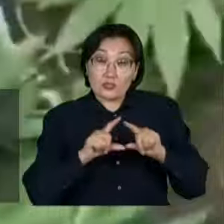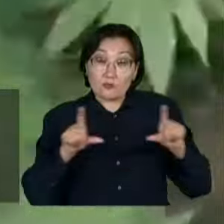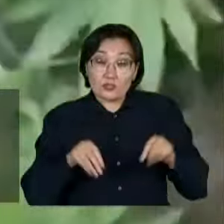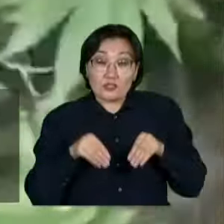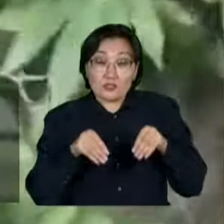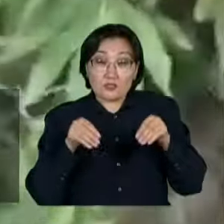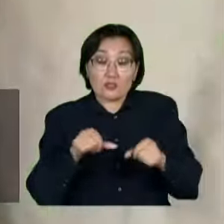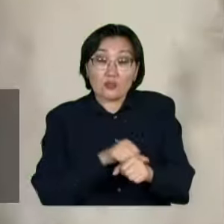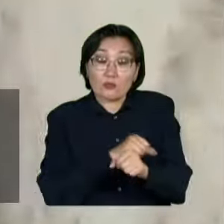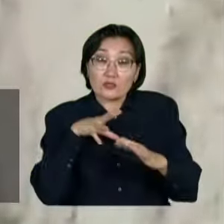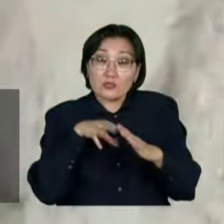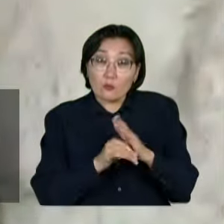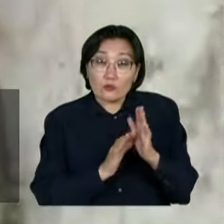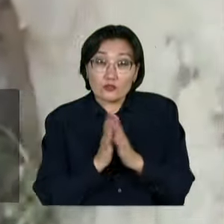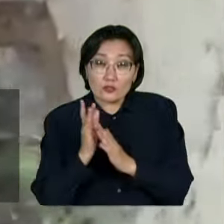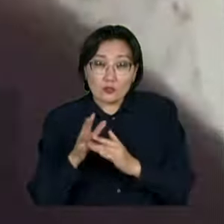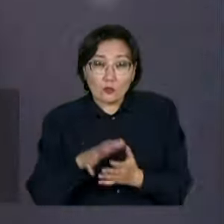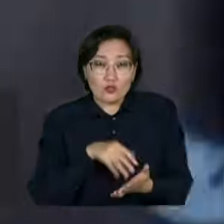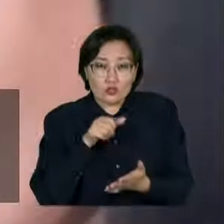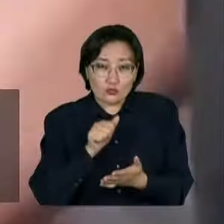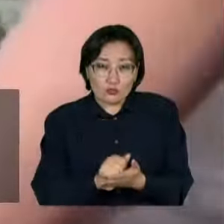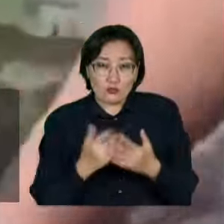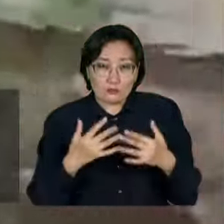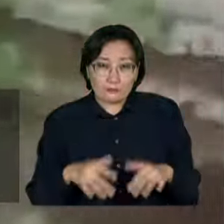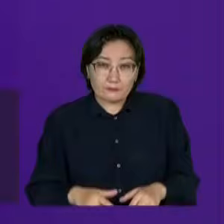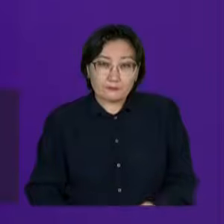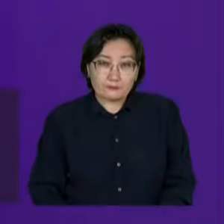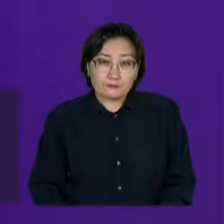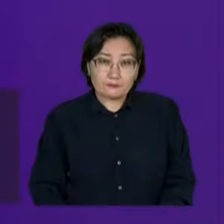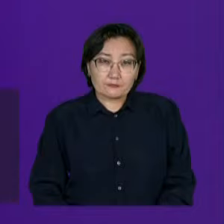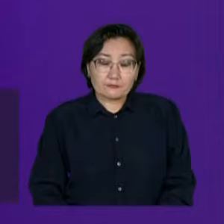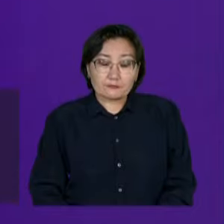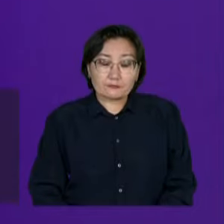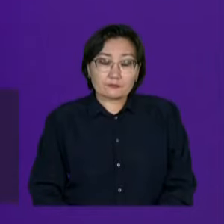посевы наркосодержащих растений уничтожены.